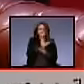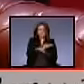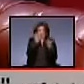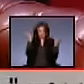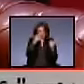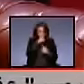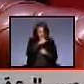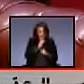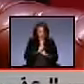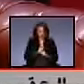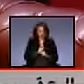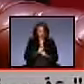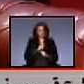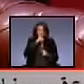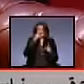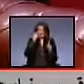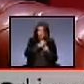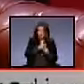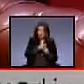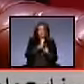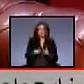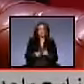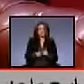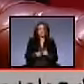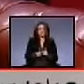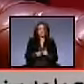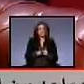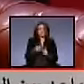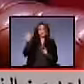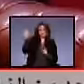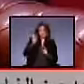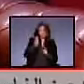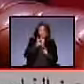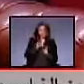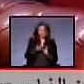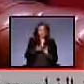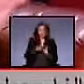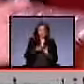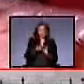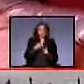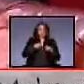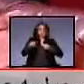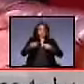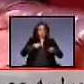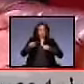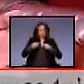قهر، فكرة القهر، فكرة انه في اللي بيدرس تجارة